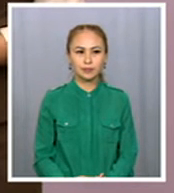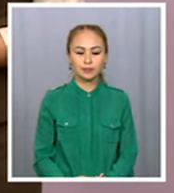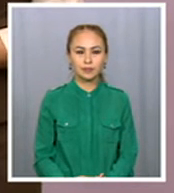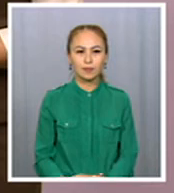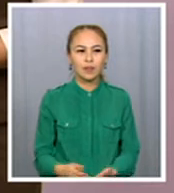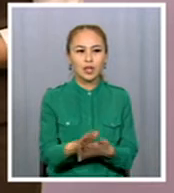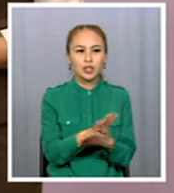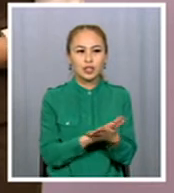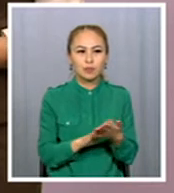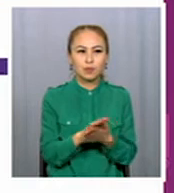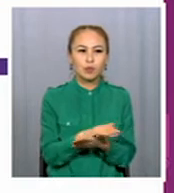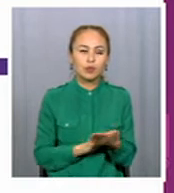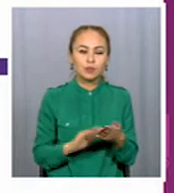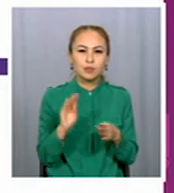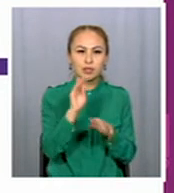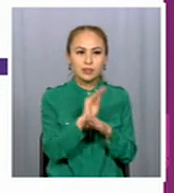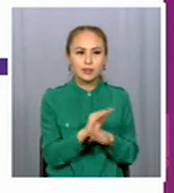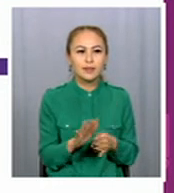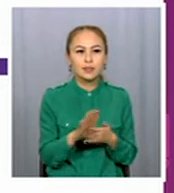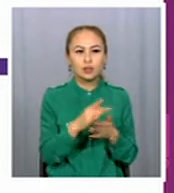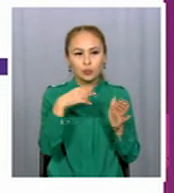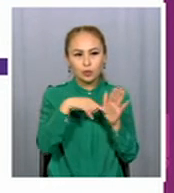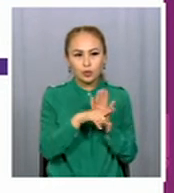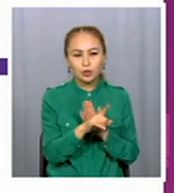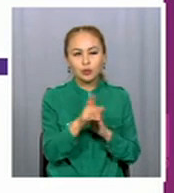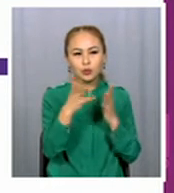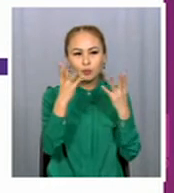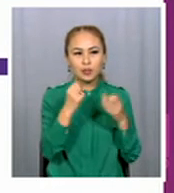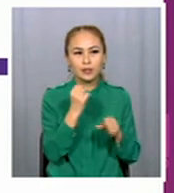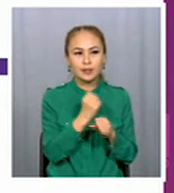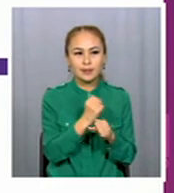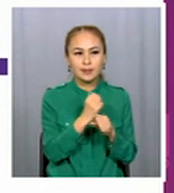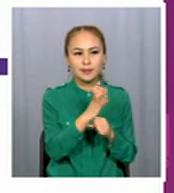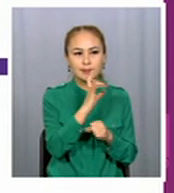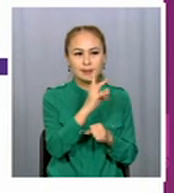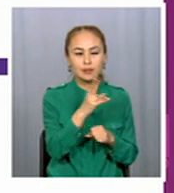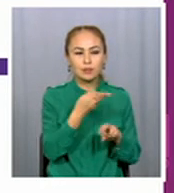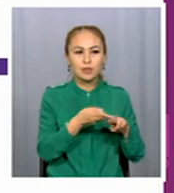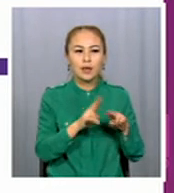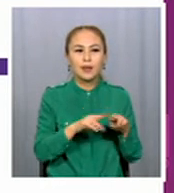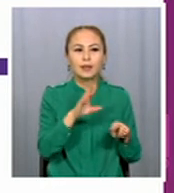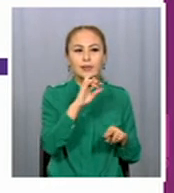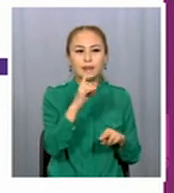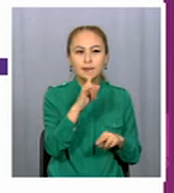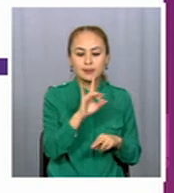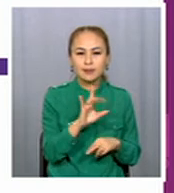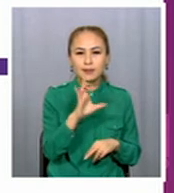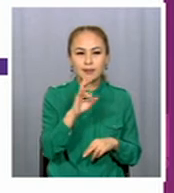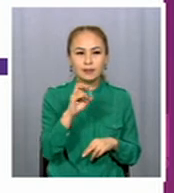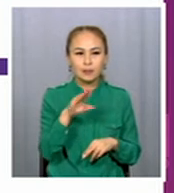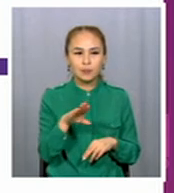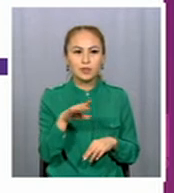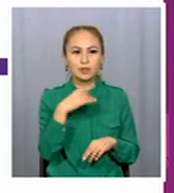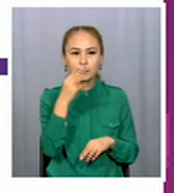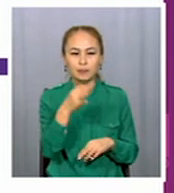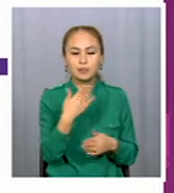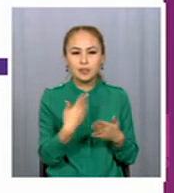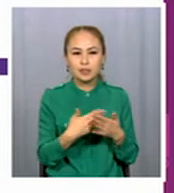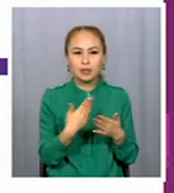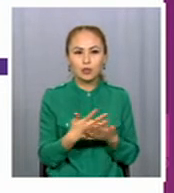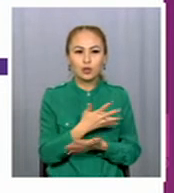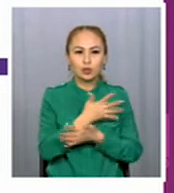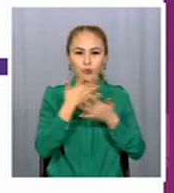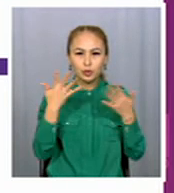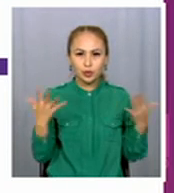Ешбір қосымшасыз негізгі түбір күйінде жұмсалатын сінесімді негізгі сінесім дейді.